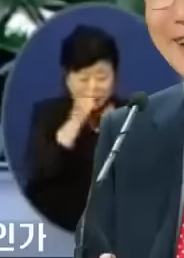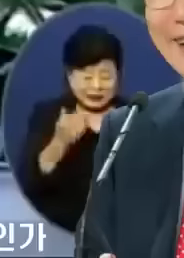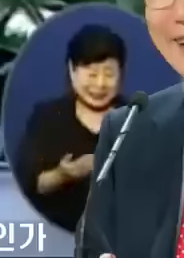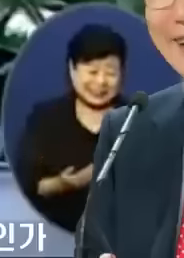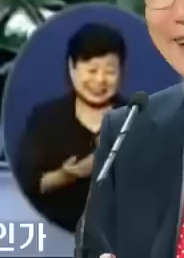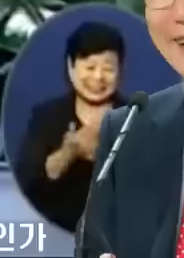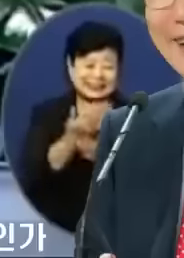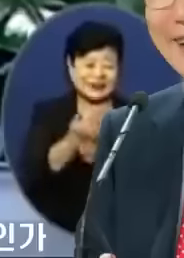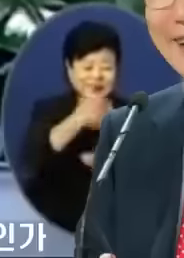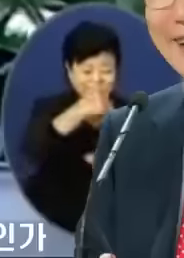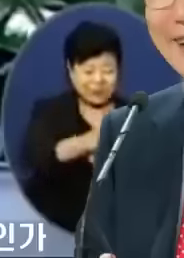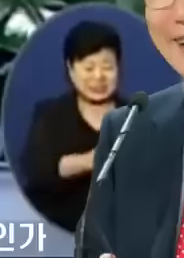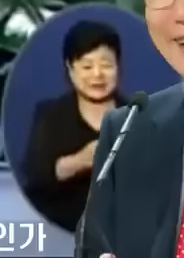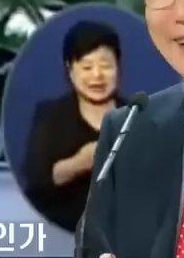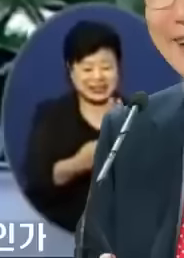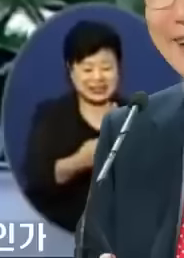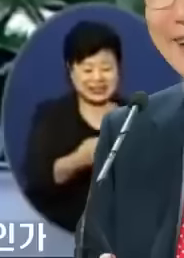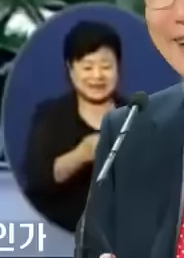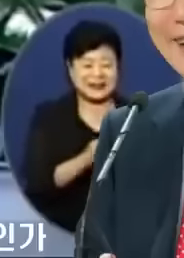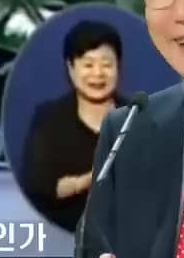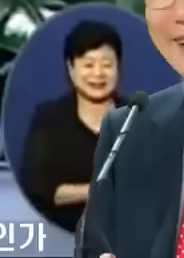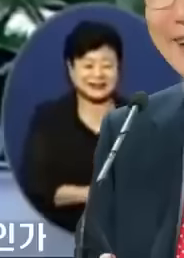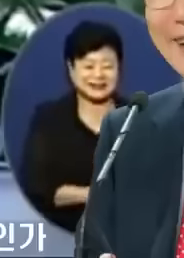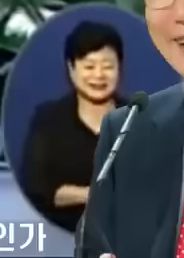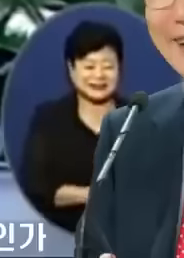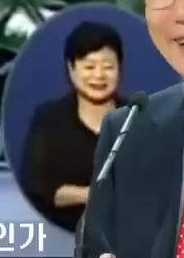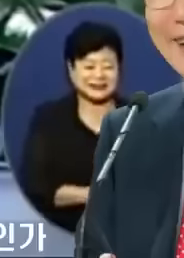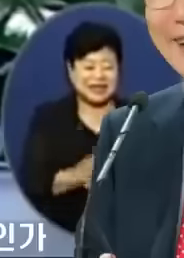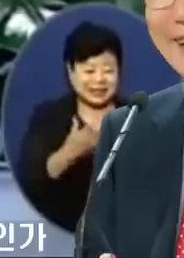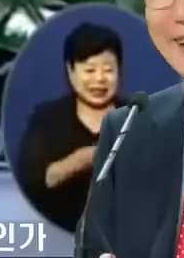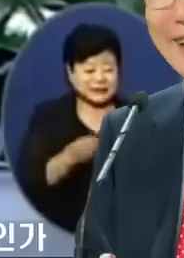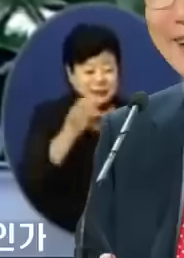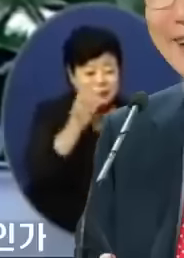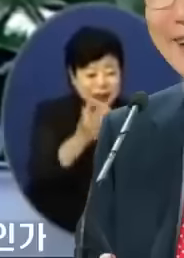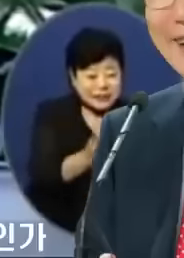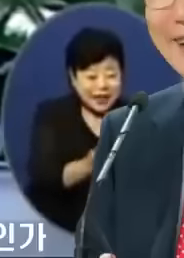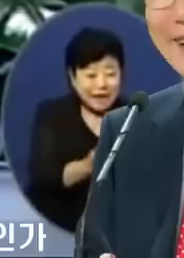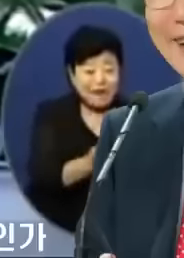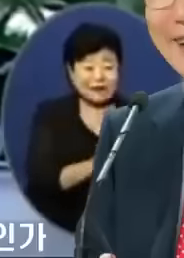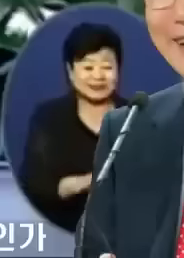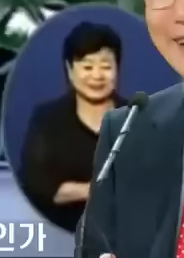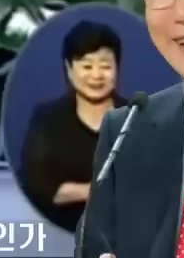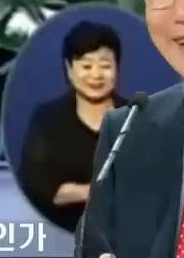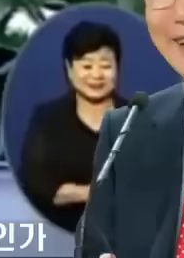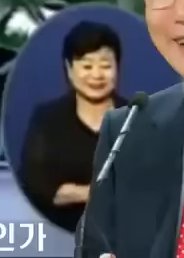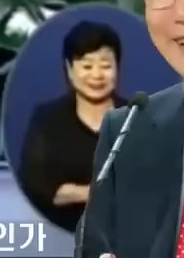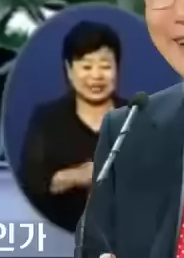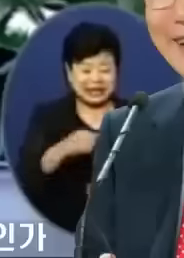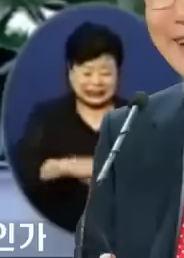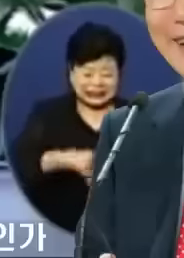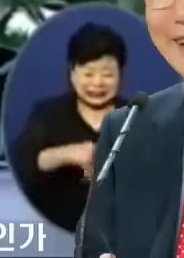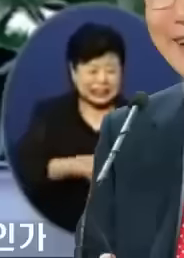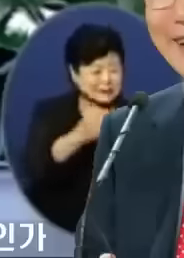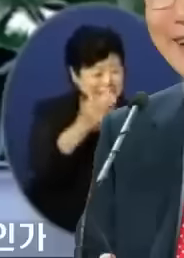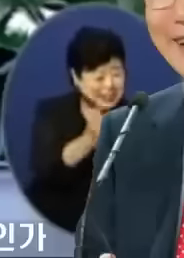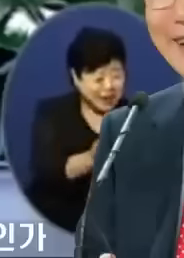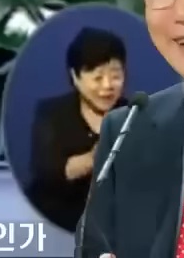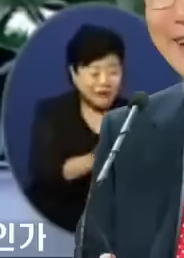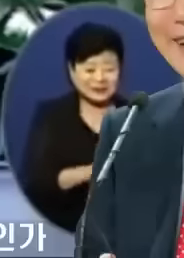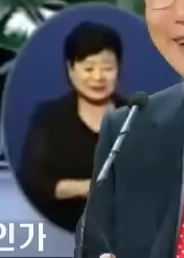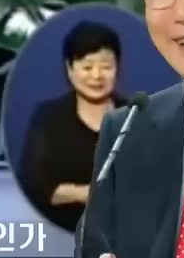일이 결과적으로 다가오는 것입니다. 낙심하지 말아야 되는 것입니다. 탄식하지 말아야 되는